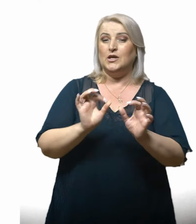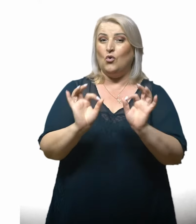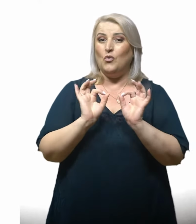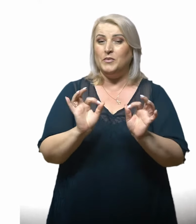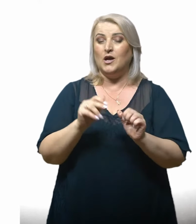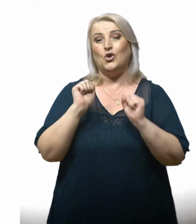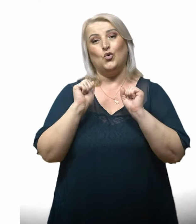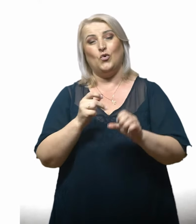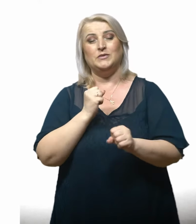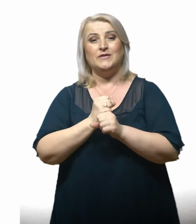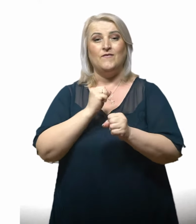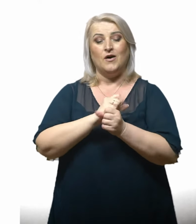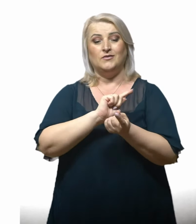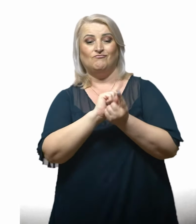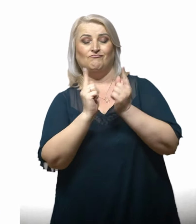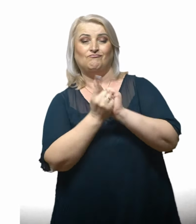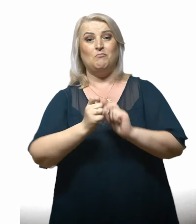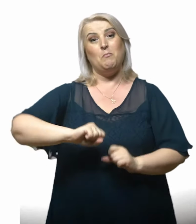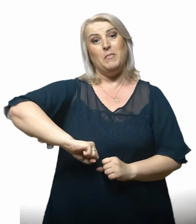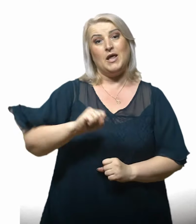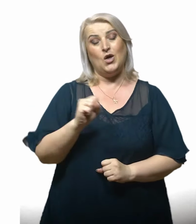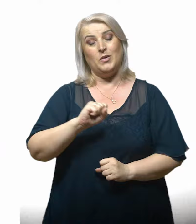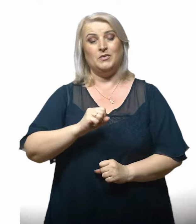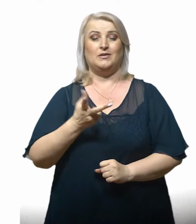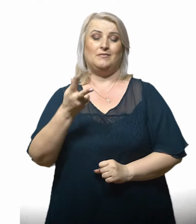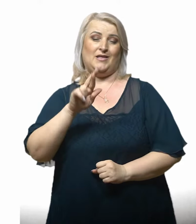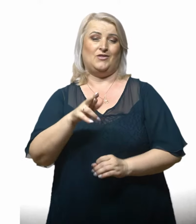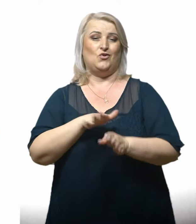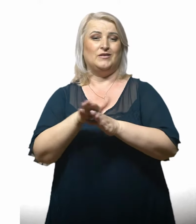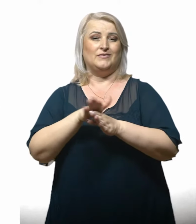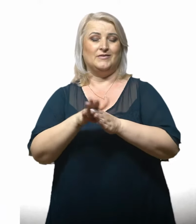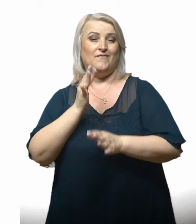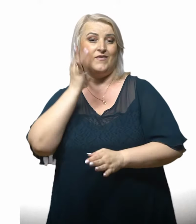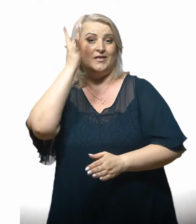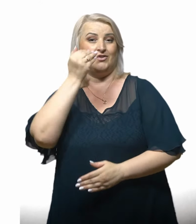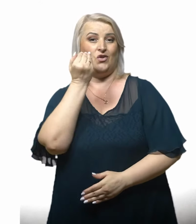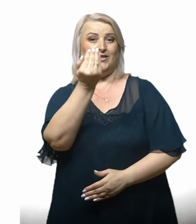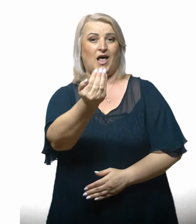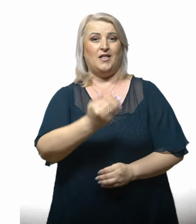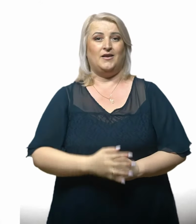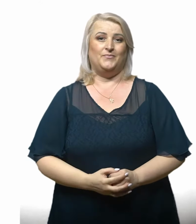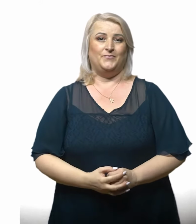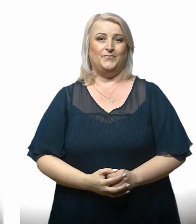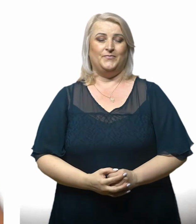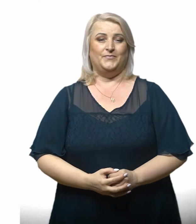corect și cum să faci din ei un prieten pentru realizarea visurilor tale.